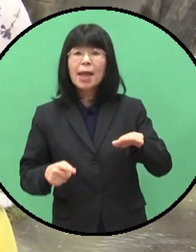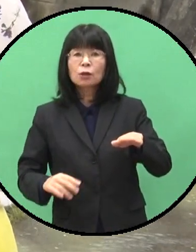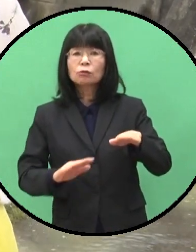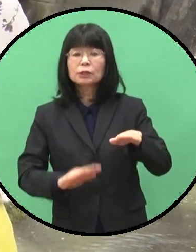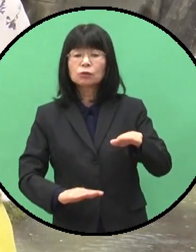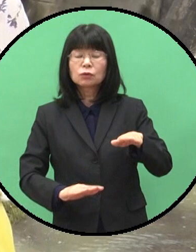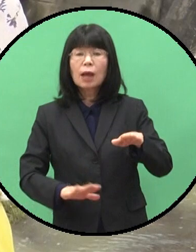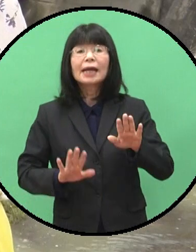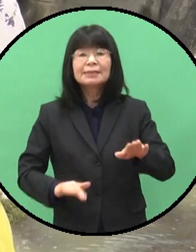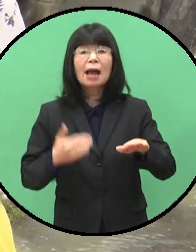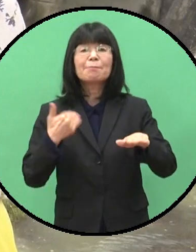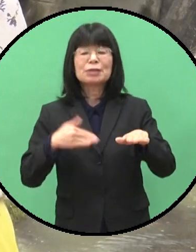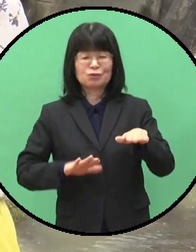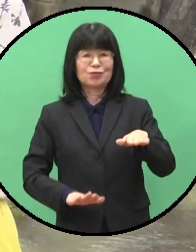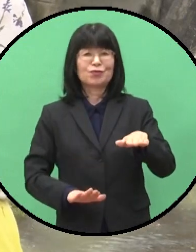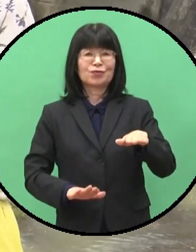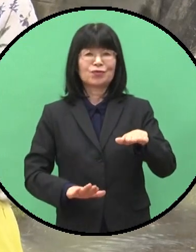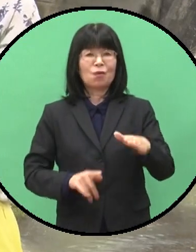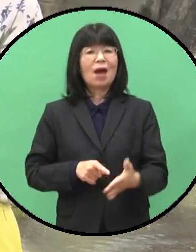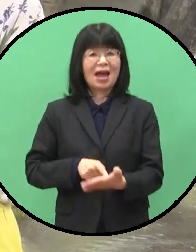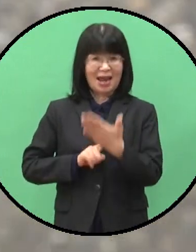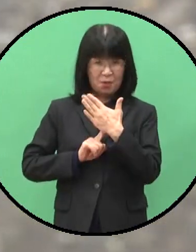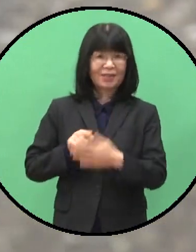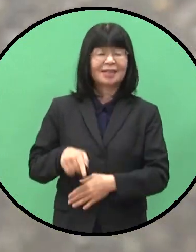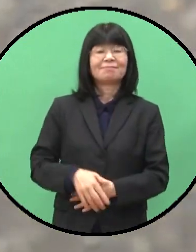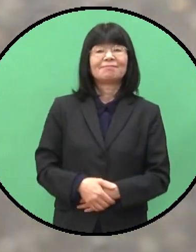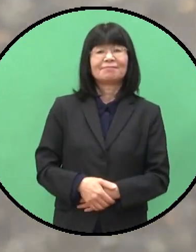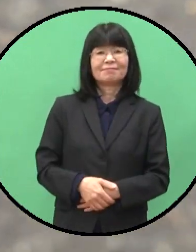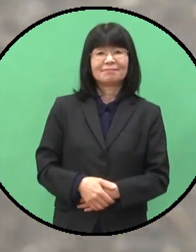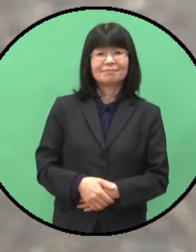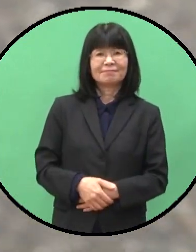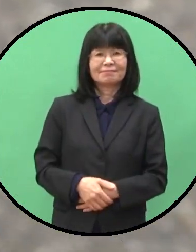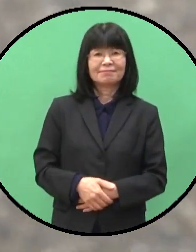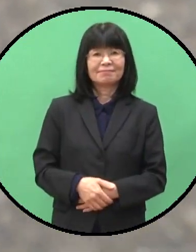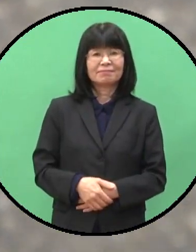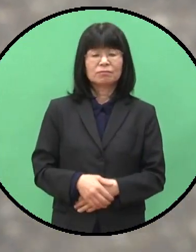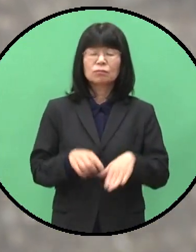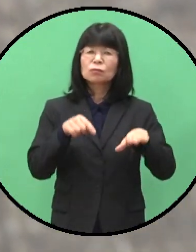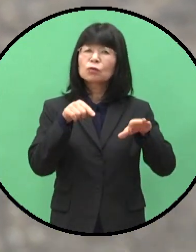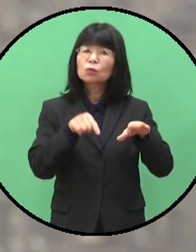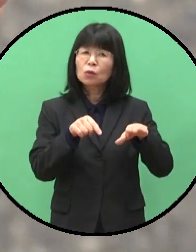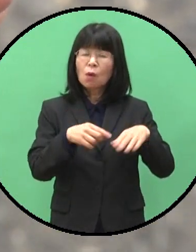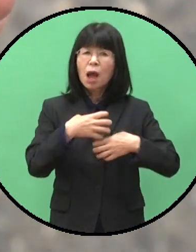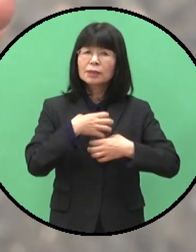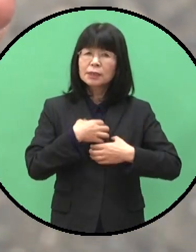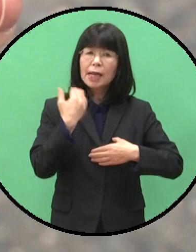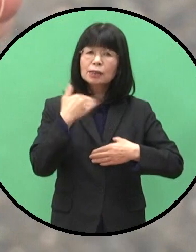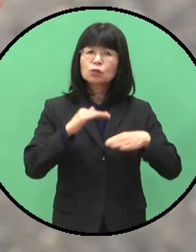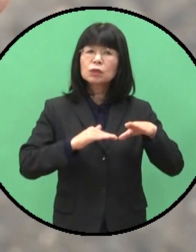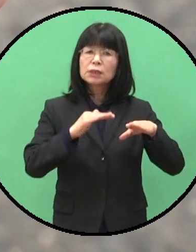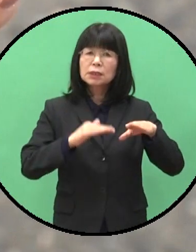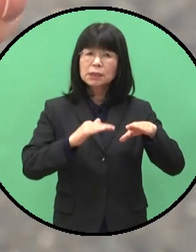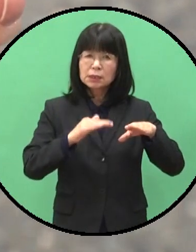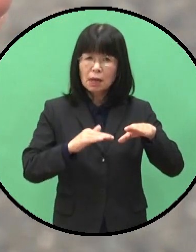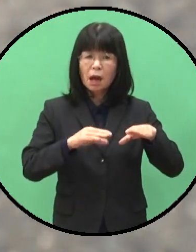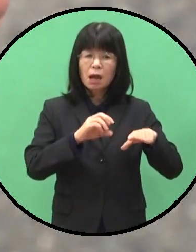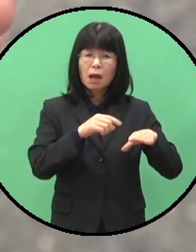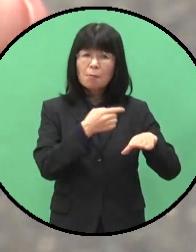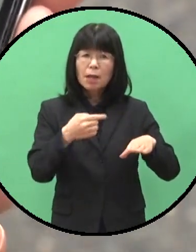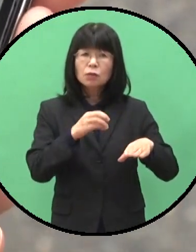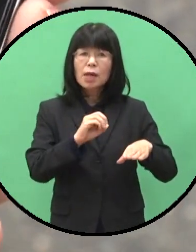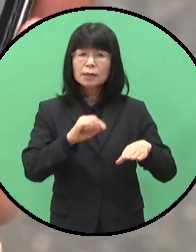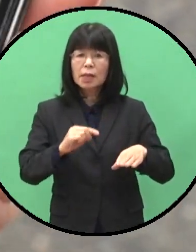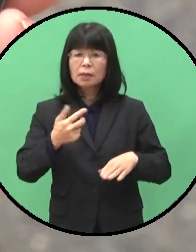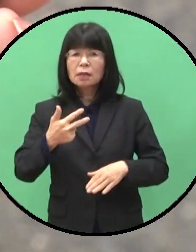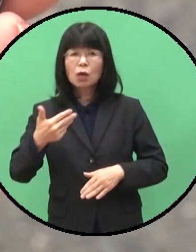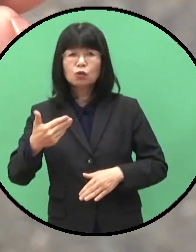水面ということを表しております。 こちらでは危険水位がマイナス 0.79 メ